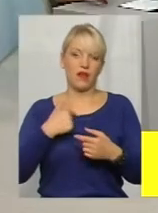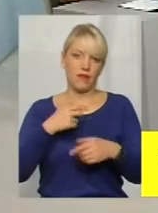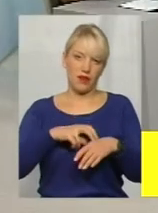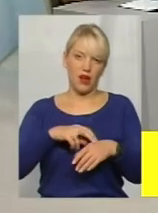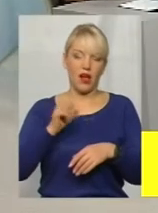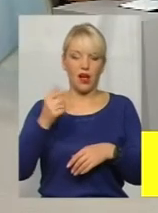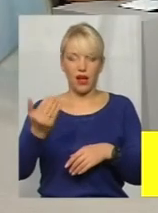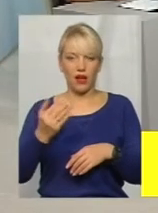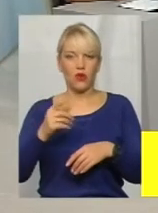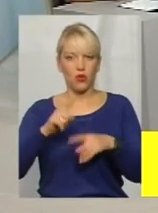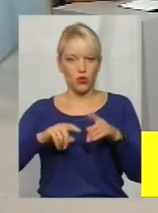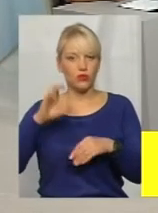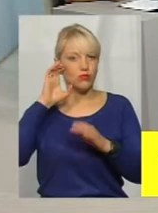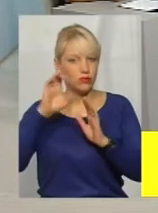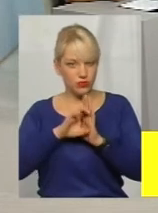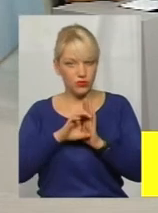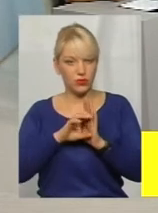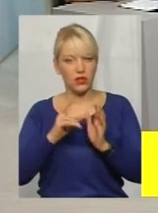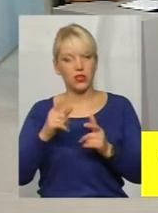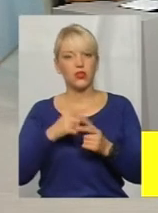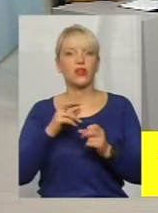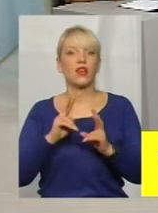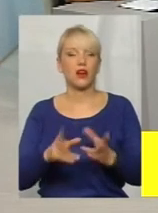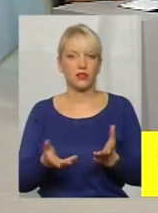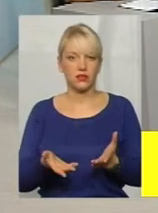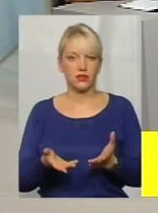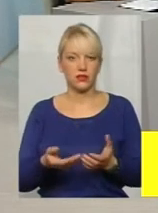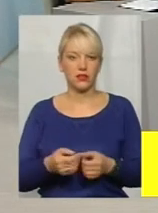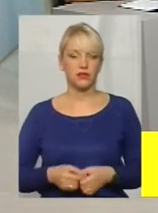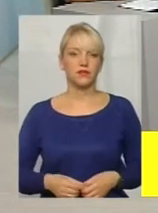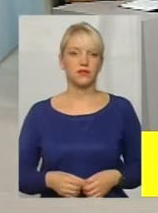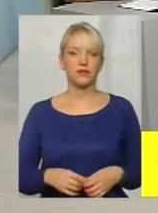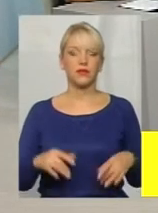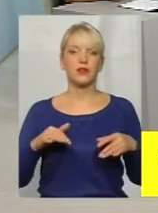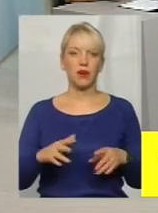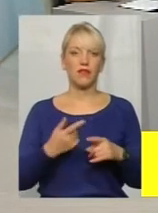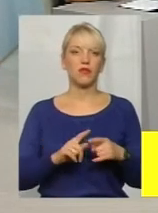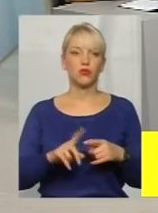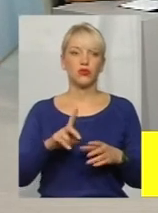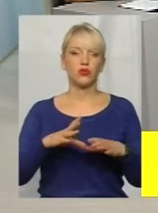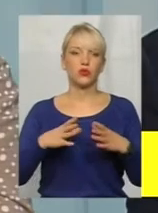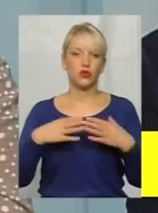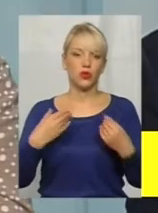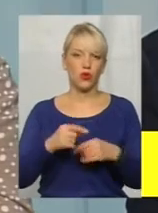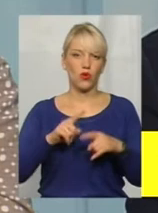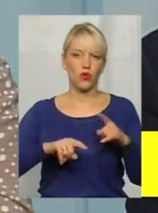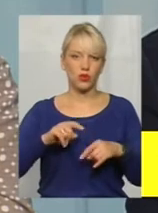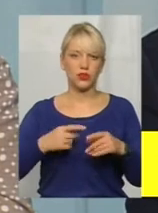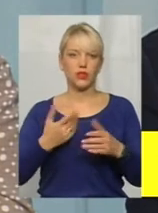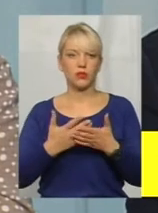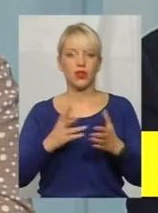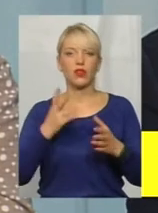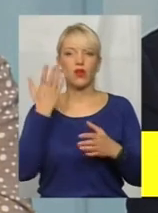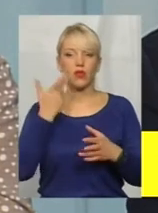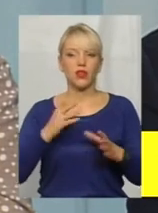події? Як це відбувається? Ну, справа в тому, що родичі, як правило, в таких подіях, коли стається